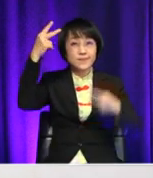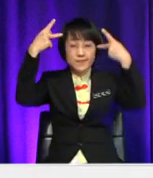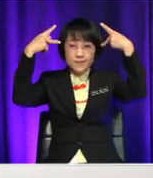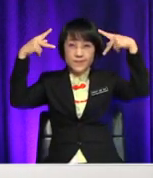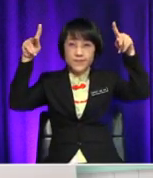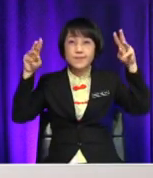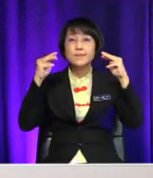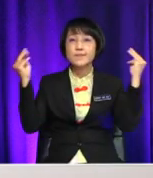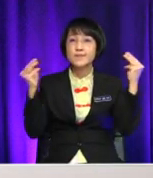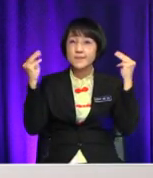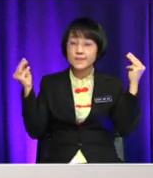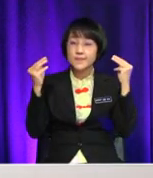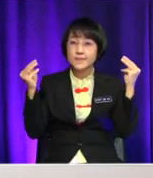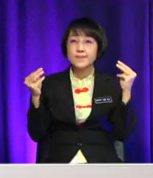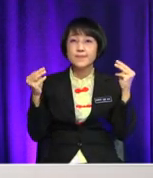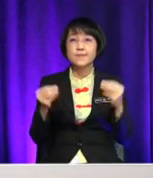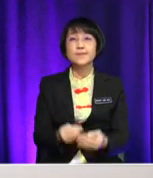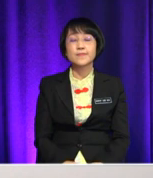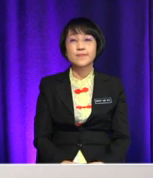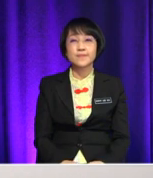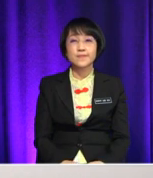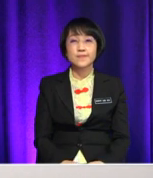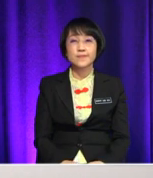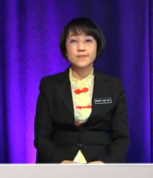pengetua SMK Kampung Soeharto